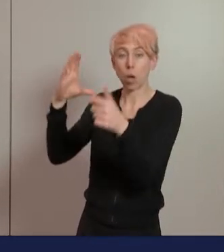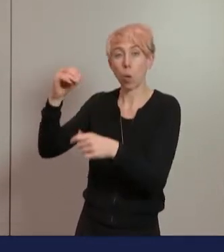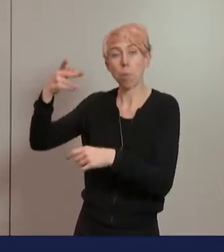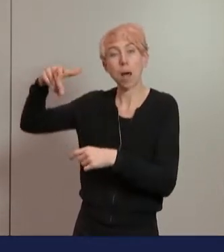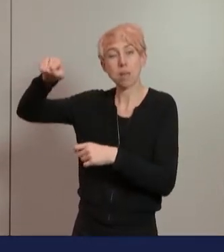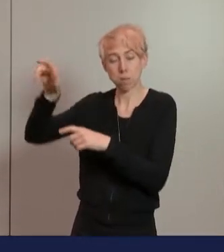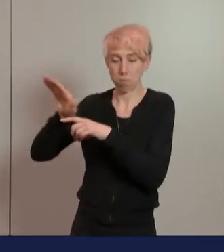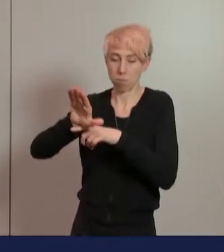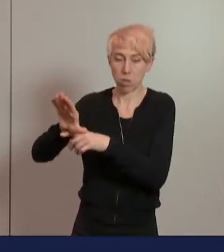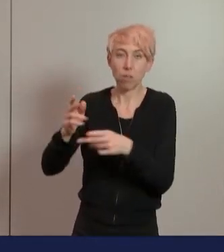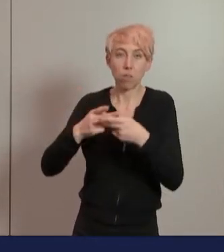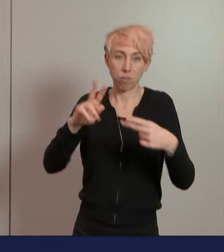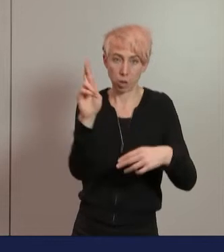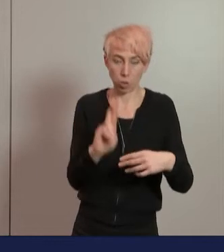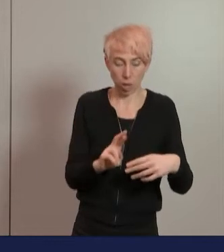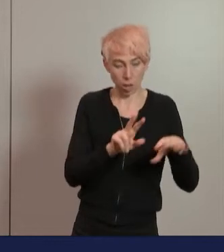le territoire roséen,